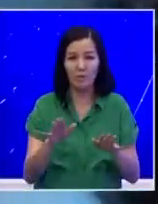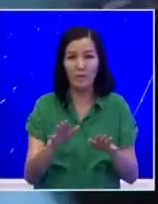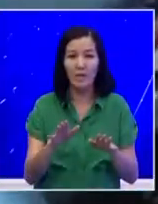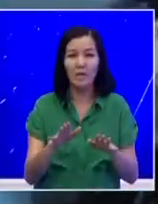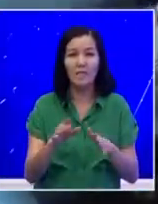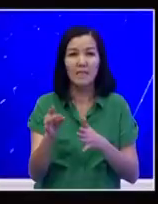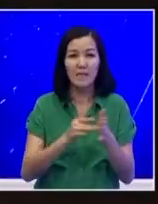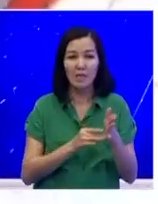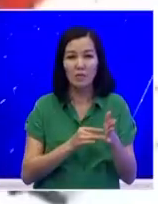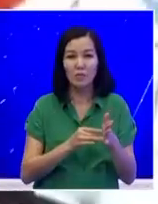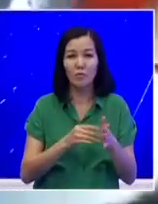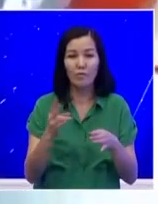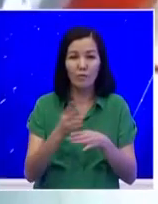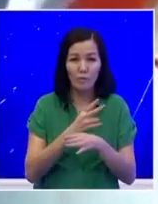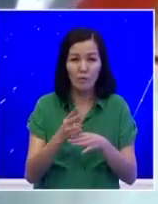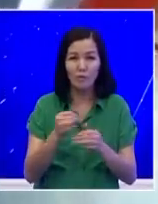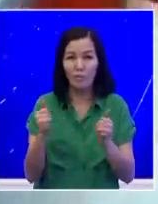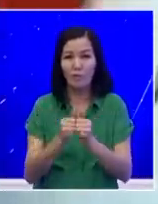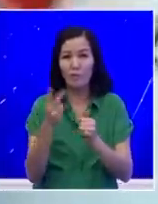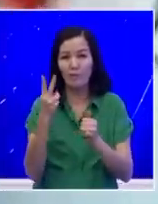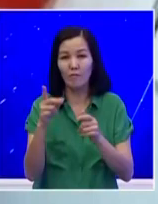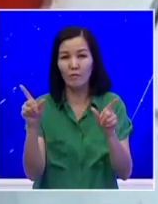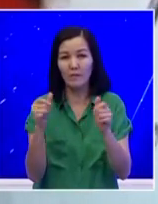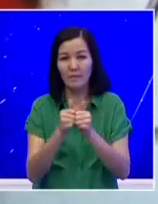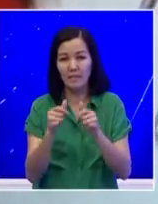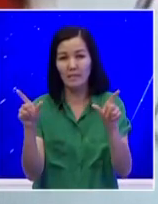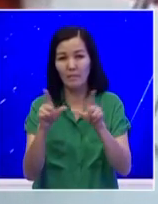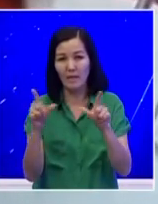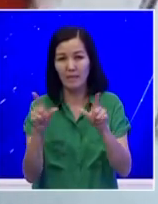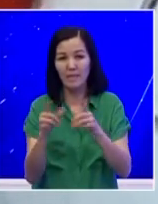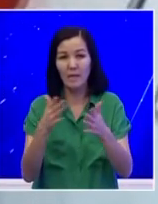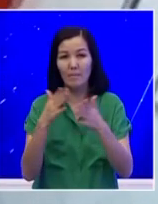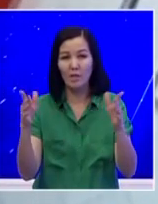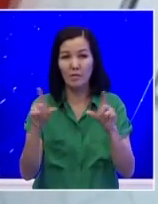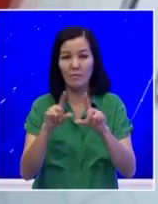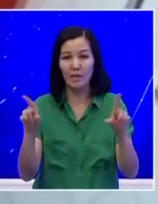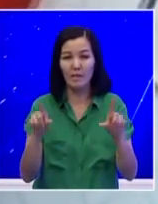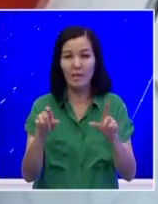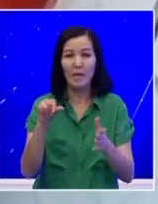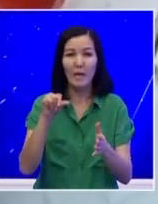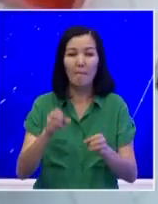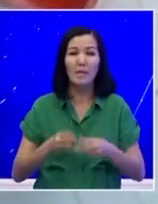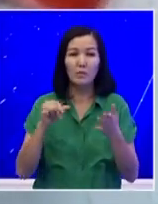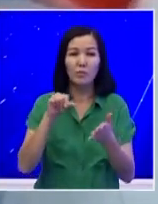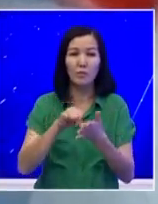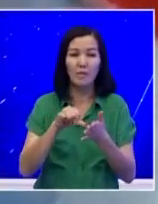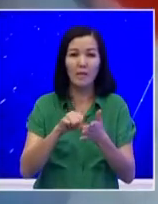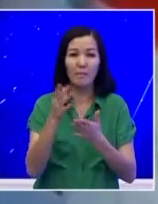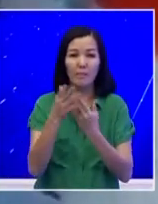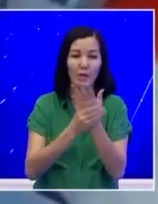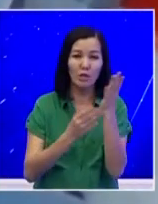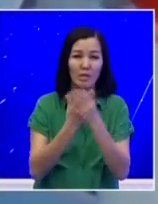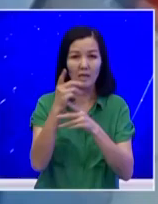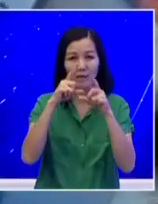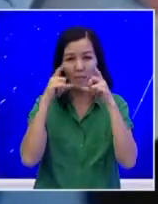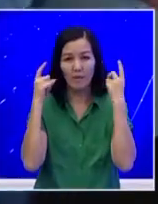удалось. Но парочка в ту ночь побывала еще в двух соседних на небольших магазинах. Преступники работали в перчатках и